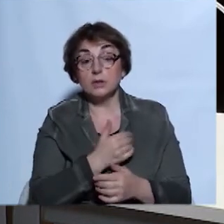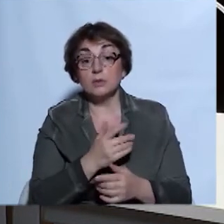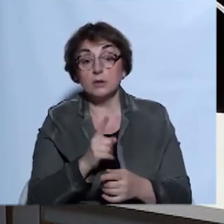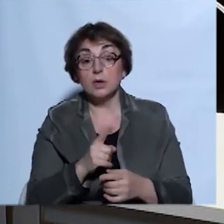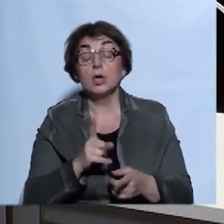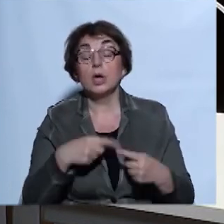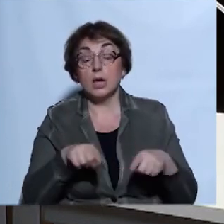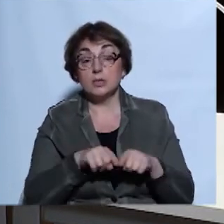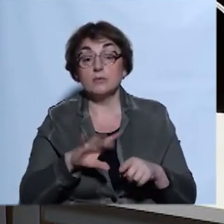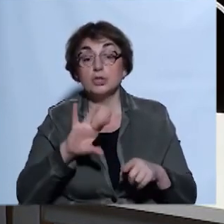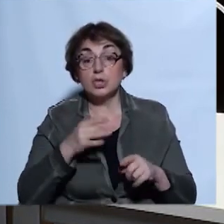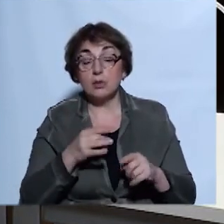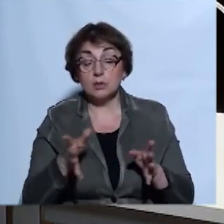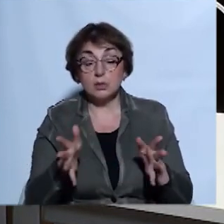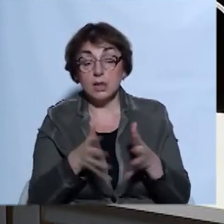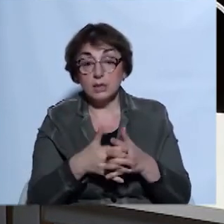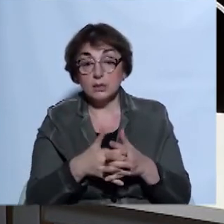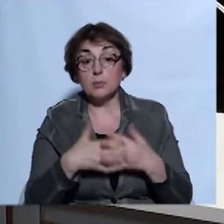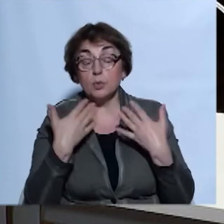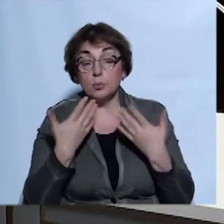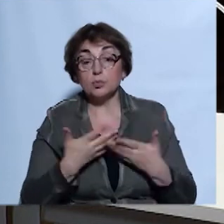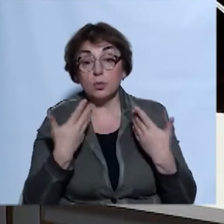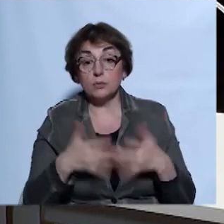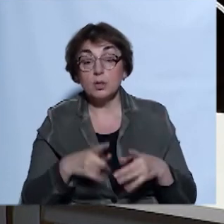ჟანგბადშემცველი ორგანული ნაერთები, თუმცა უკვე ვისაუბრებთ